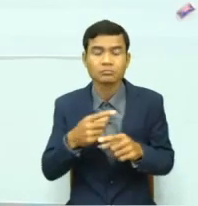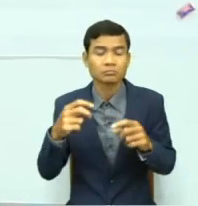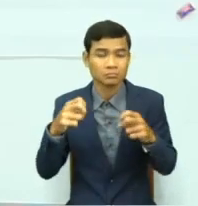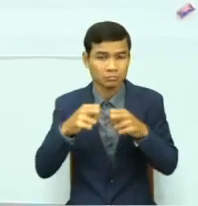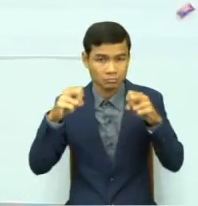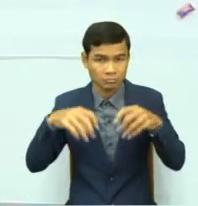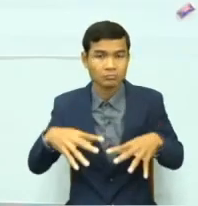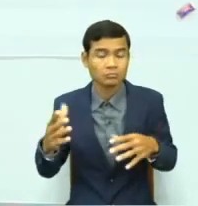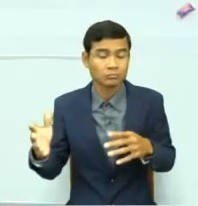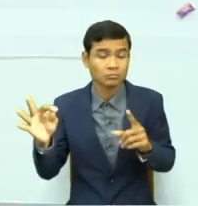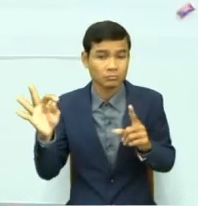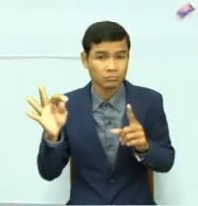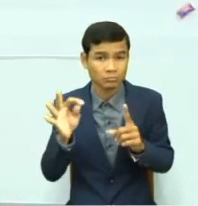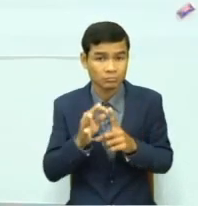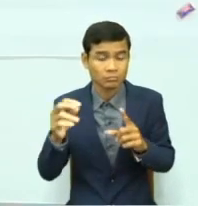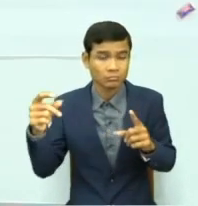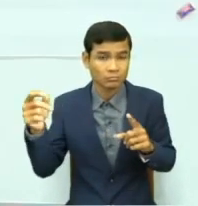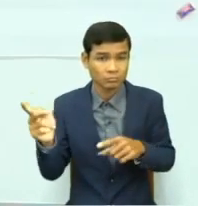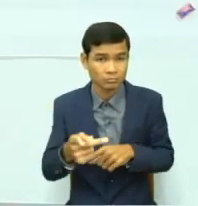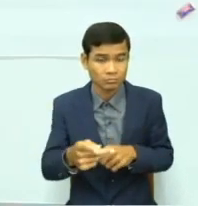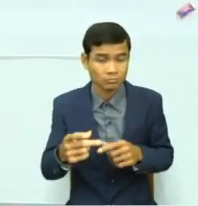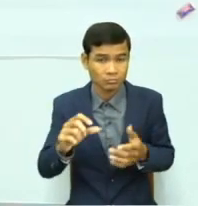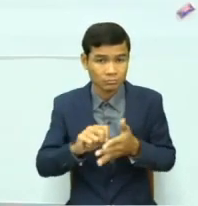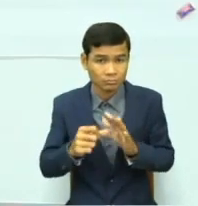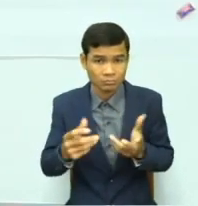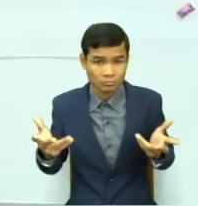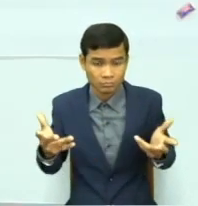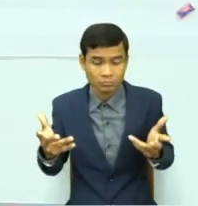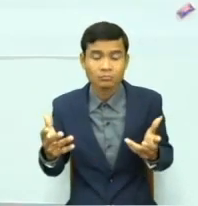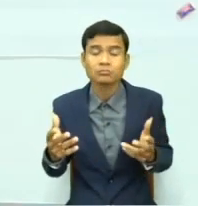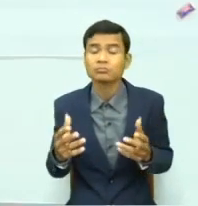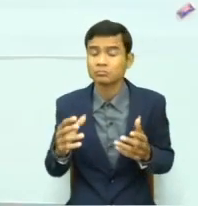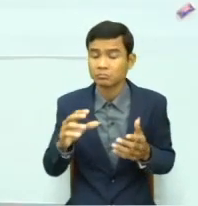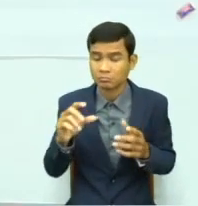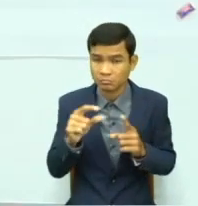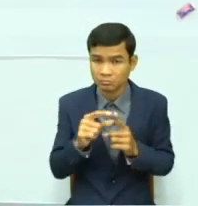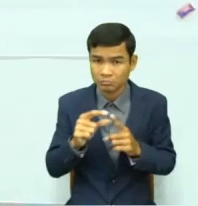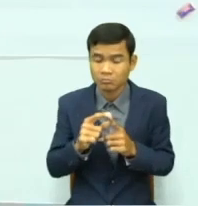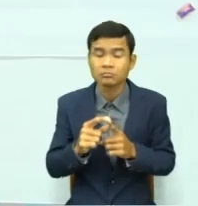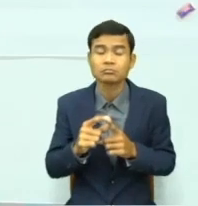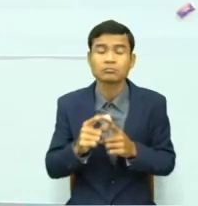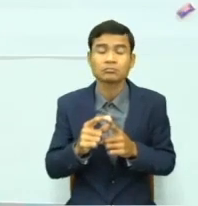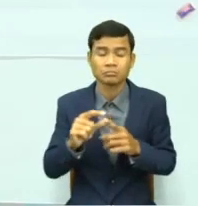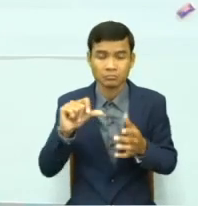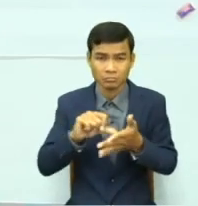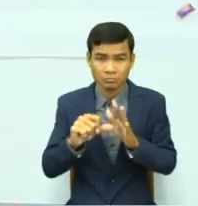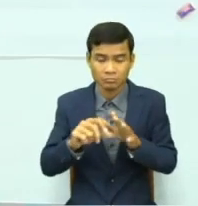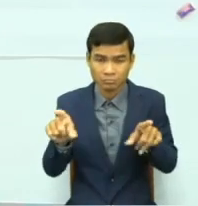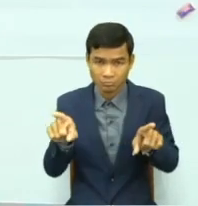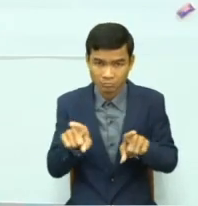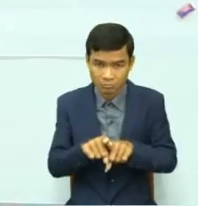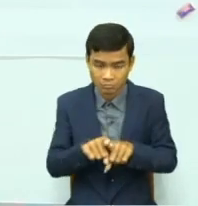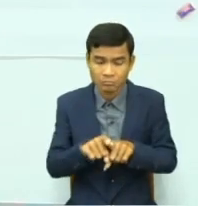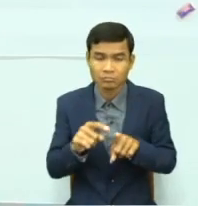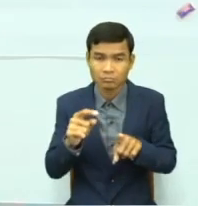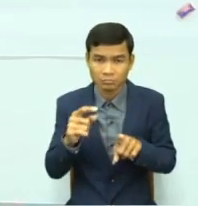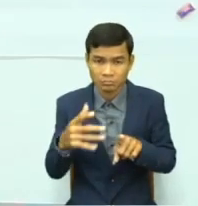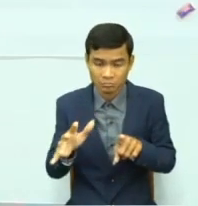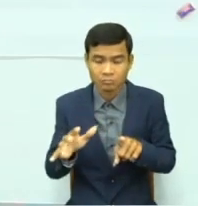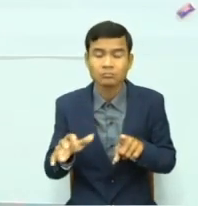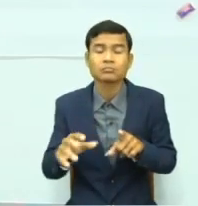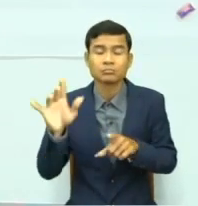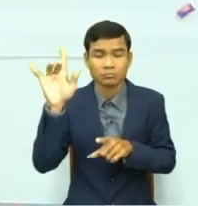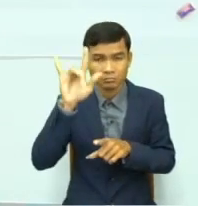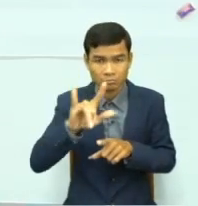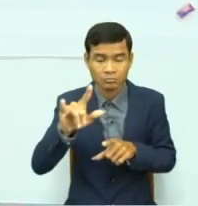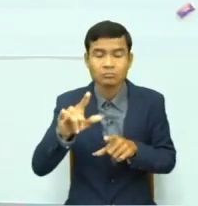miên nây đôi mặt đệch tà con. Chà vơ và chà nạ sắp cứ chì biết đè miên nây đôi khá nế hai pra